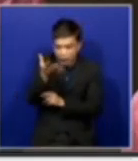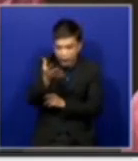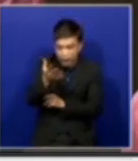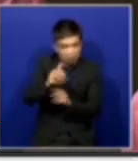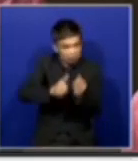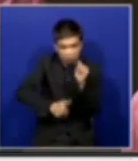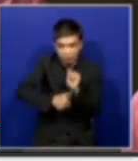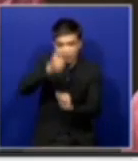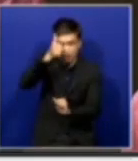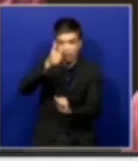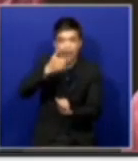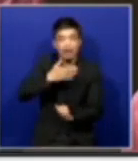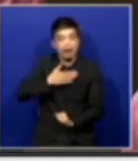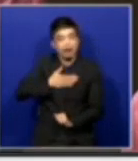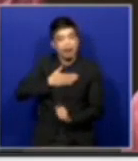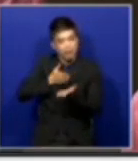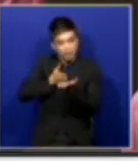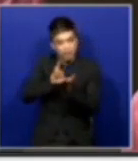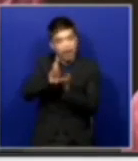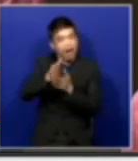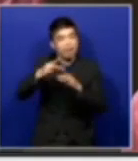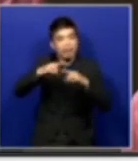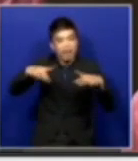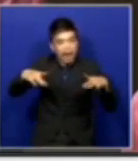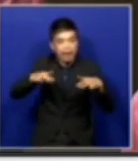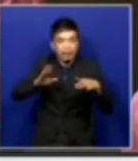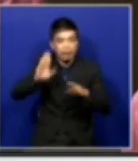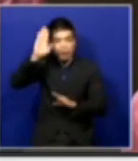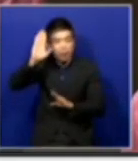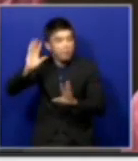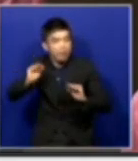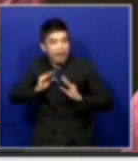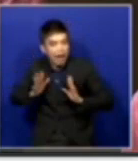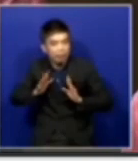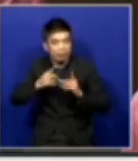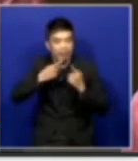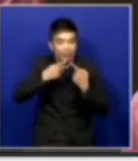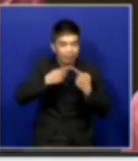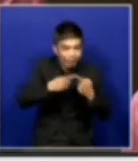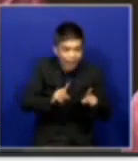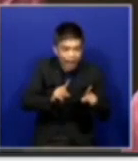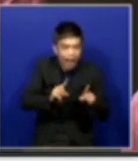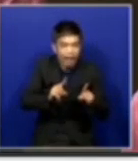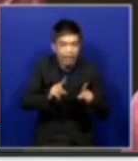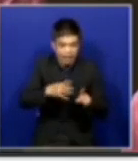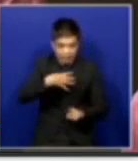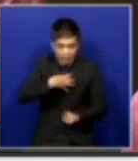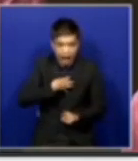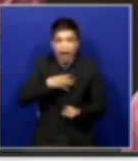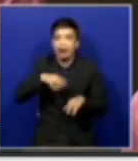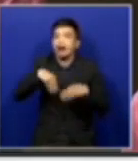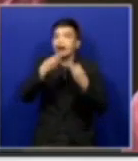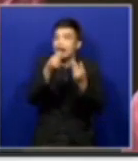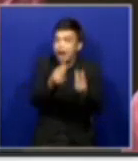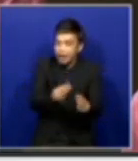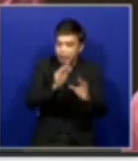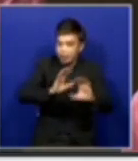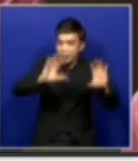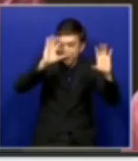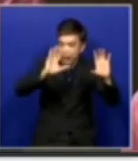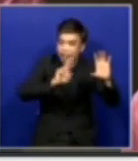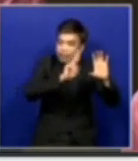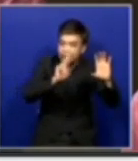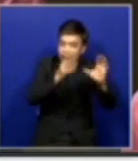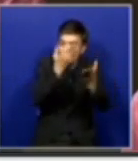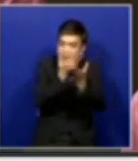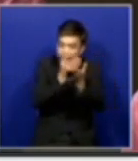ไงเราก็คงโหวตอาจจะไม่ชนะหรอกครับแต่ว่าเราอยากให้ทางรัฐบาลใช้เงิน 88,000 ล้านเนี้ยนะครับให้เกิดประโยชน์สู